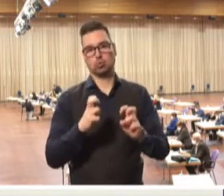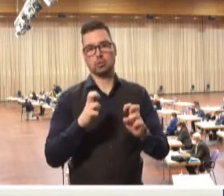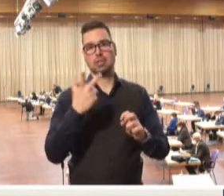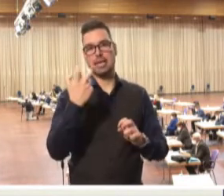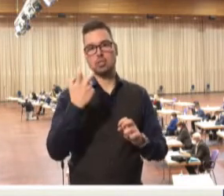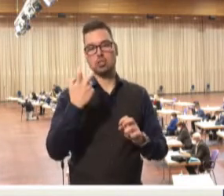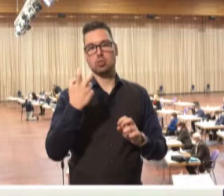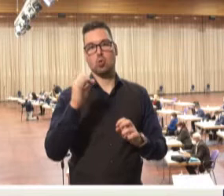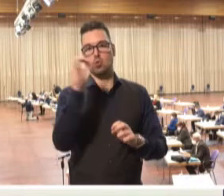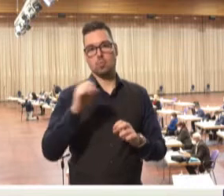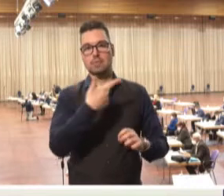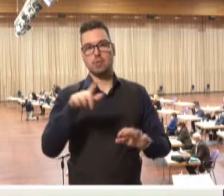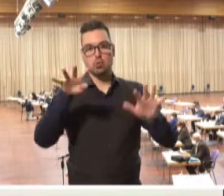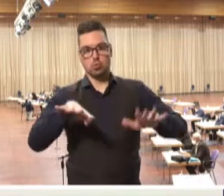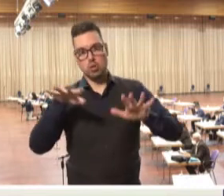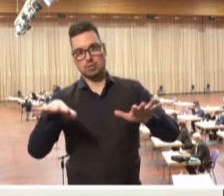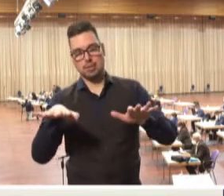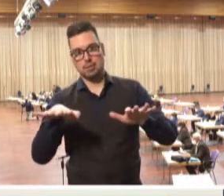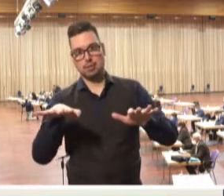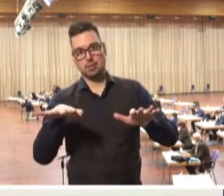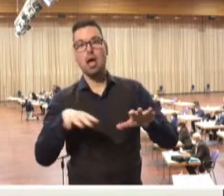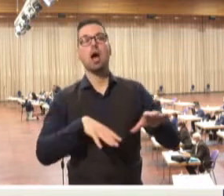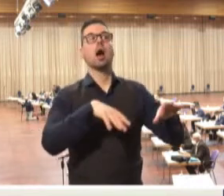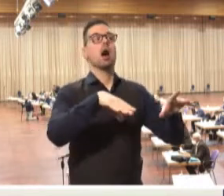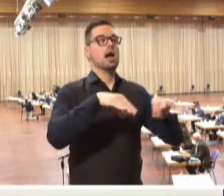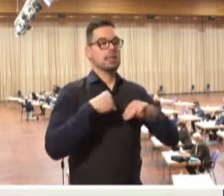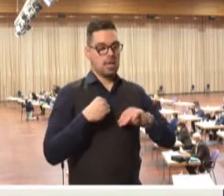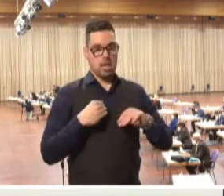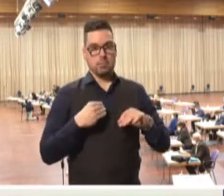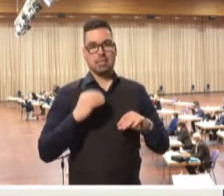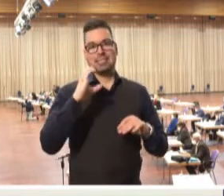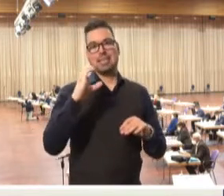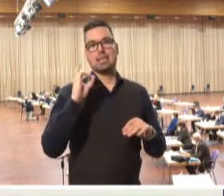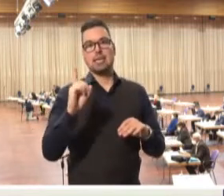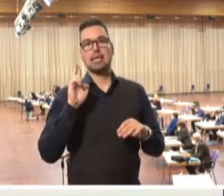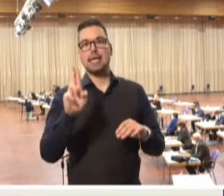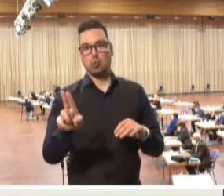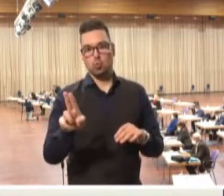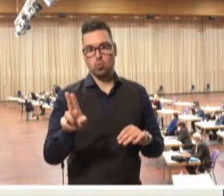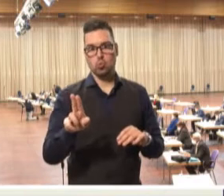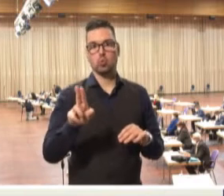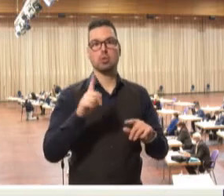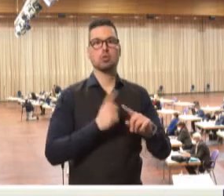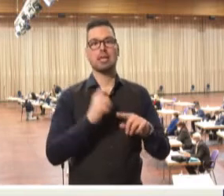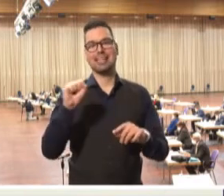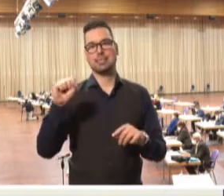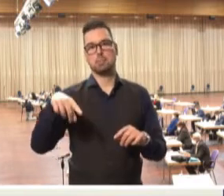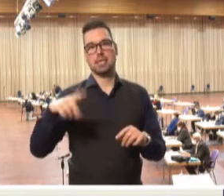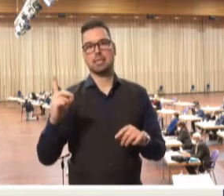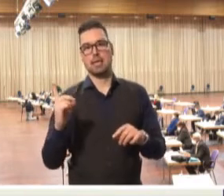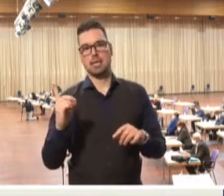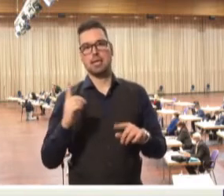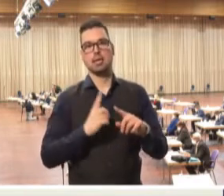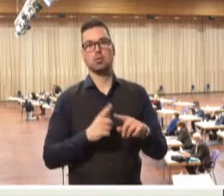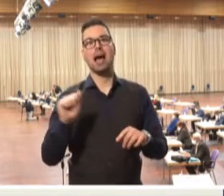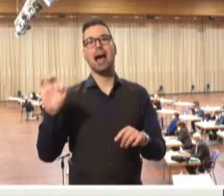Oktober 2019 einstimmig die Annahme des von der CDU-Landtagsfraktion, der SPD-Landtagsfraktion